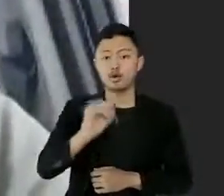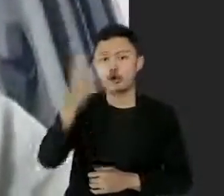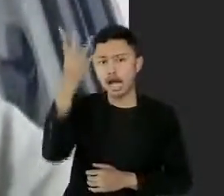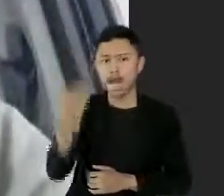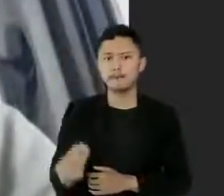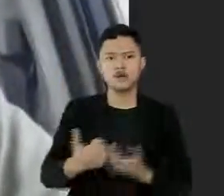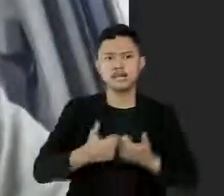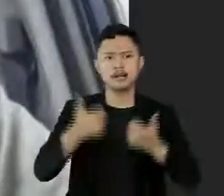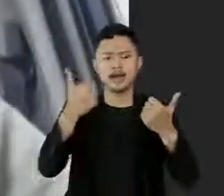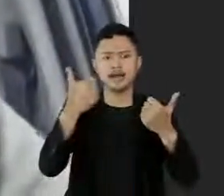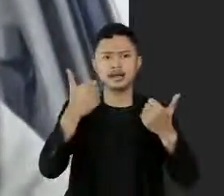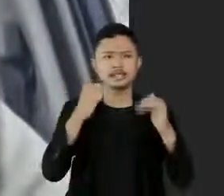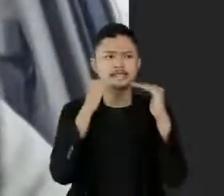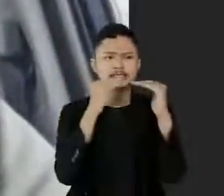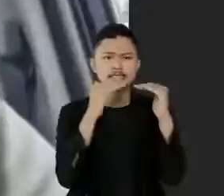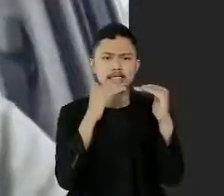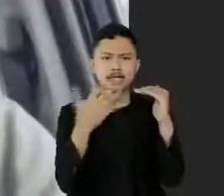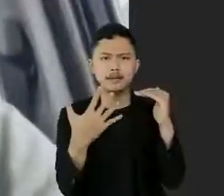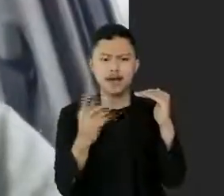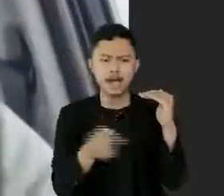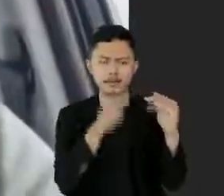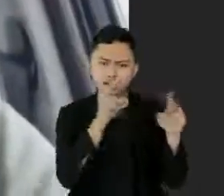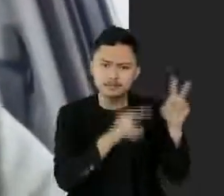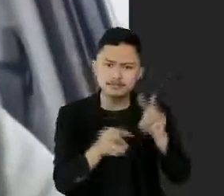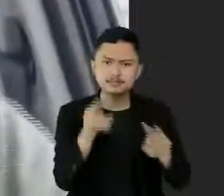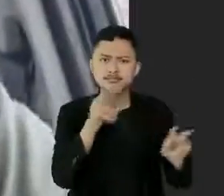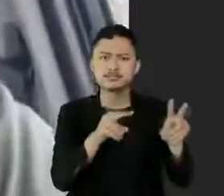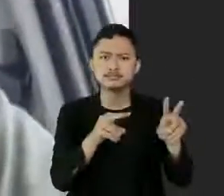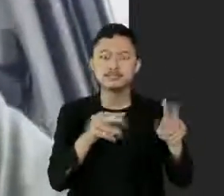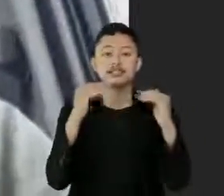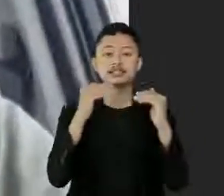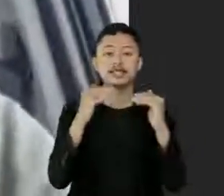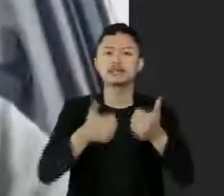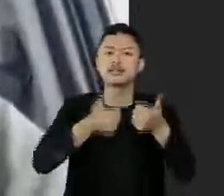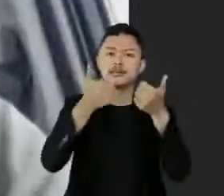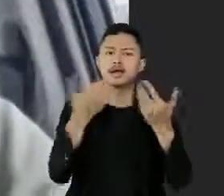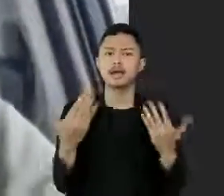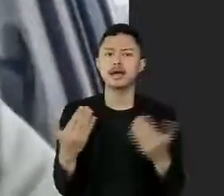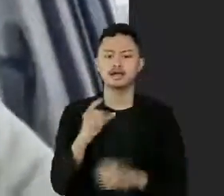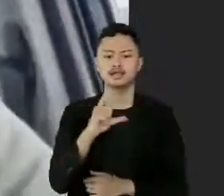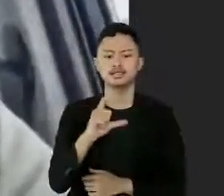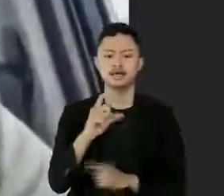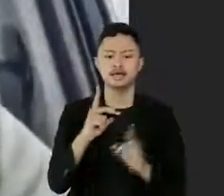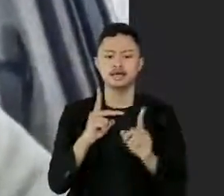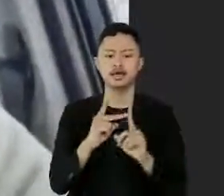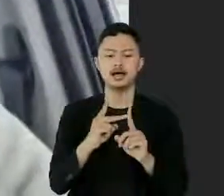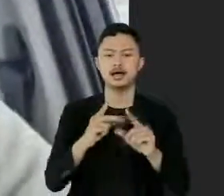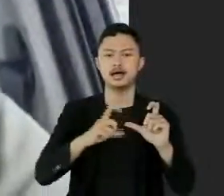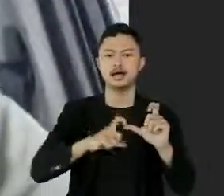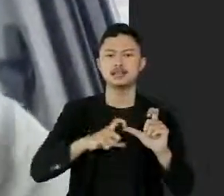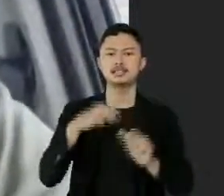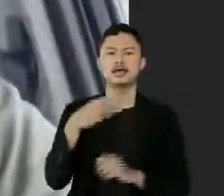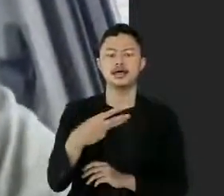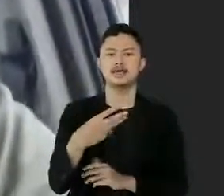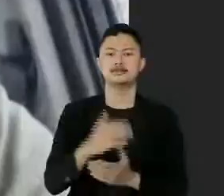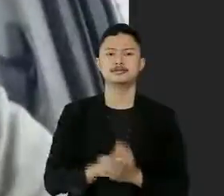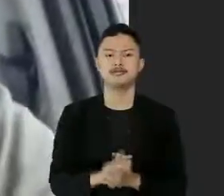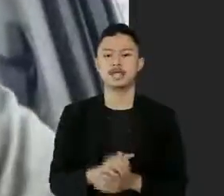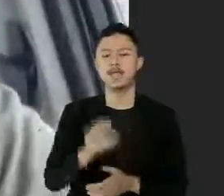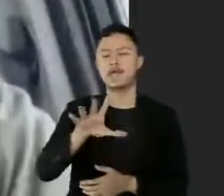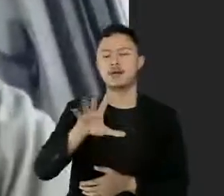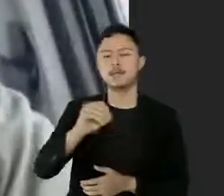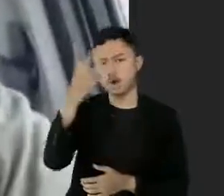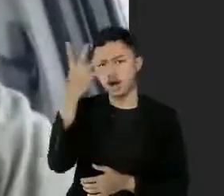Nah, salah satu kriteria dalam penjurian itu adalah CHSE. Nah, ini nanti akan menjadi trigger. 50